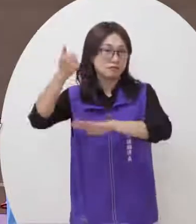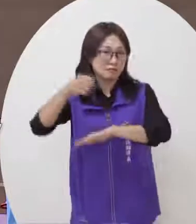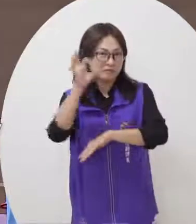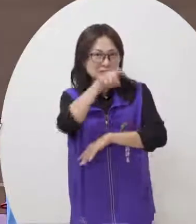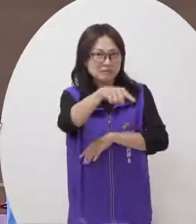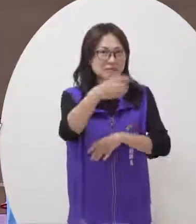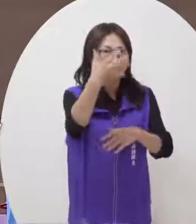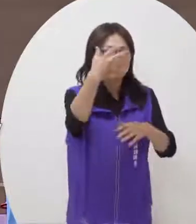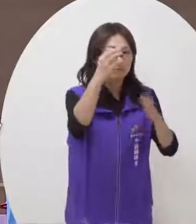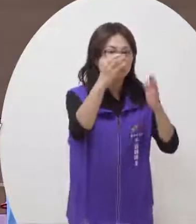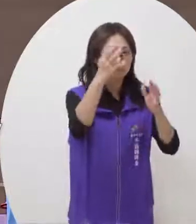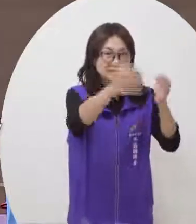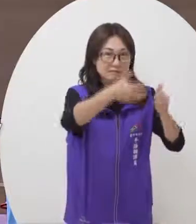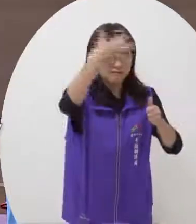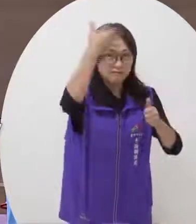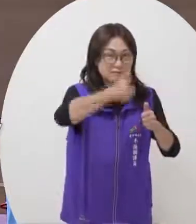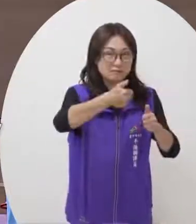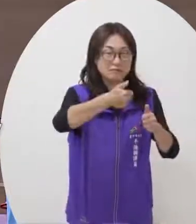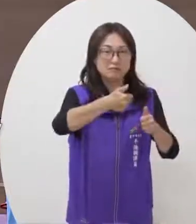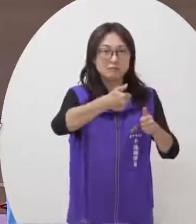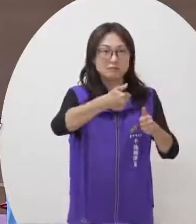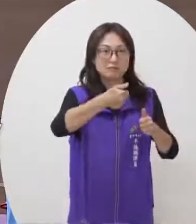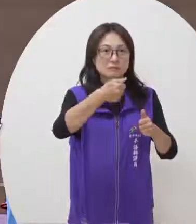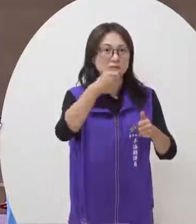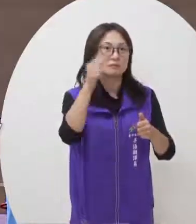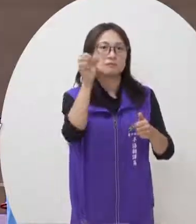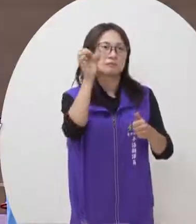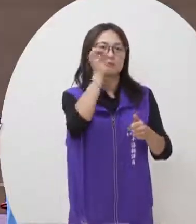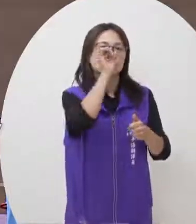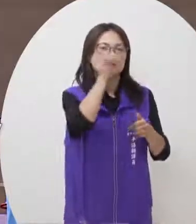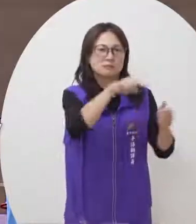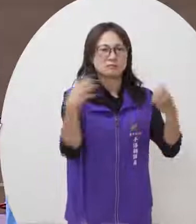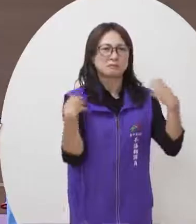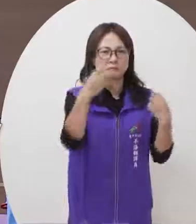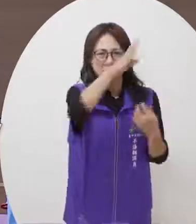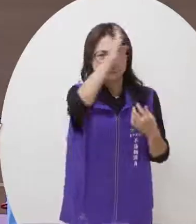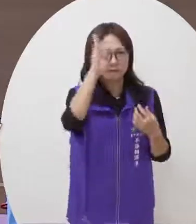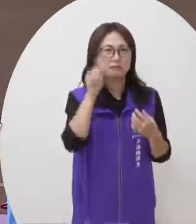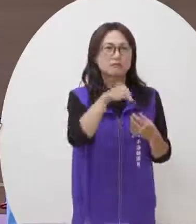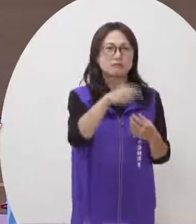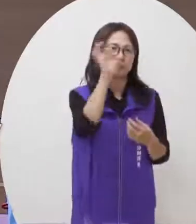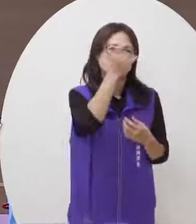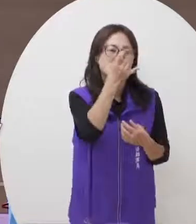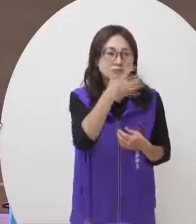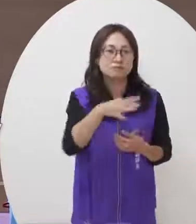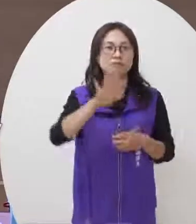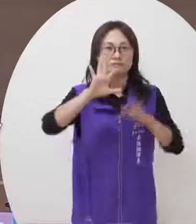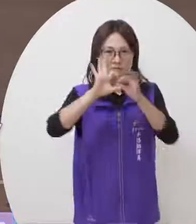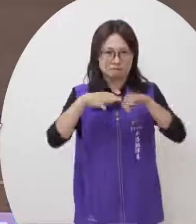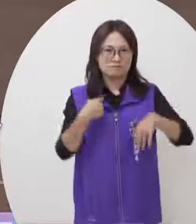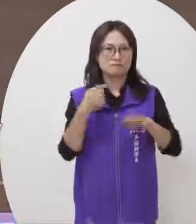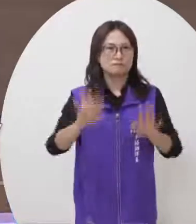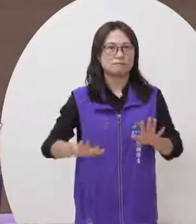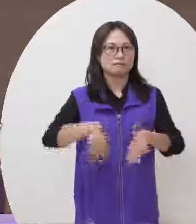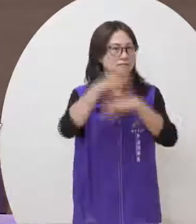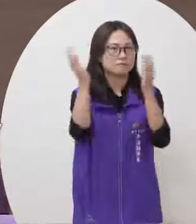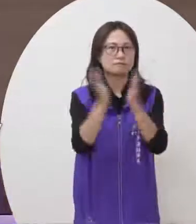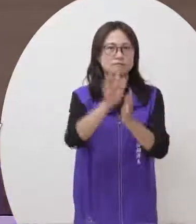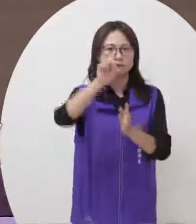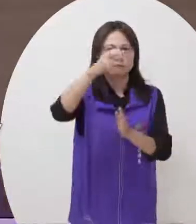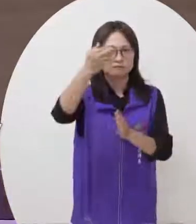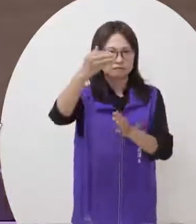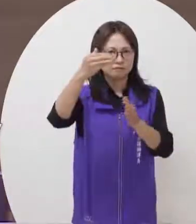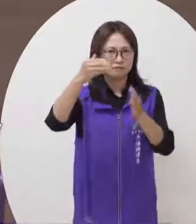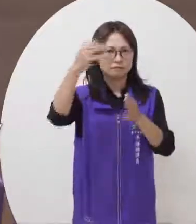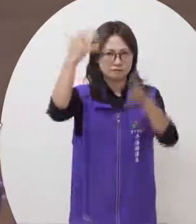用诶，所以我们通通拉来，好，通通拉来，大家有一个对话的基础，那大家知道主要的各里的问题在哪里，